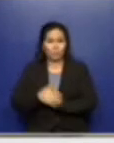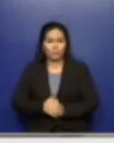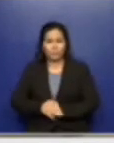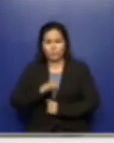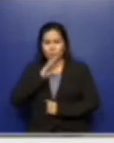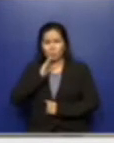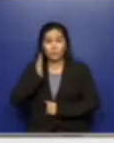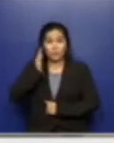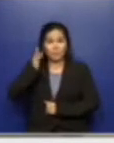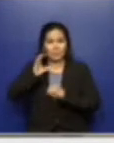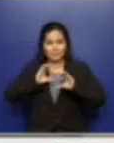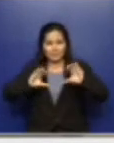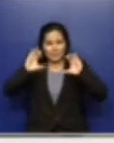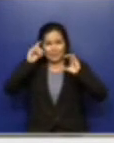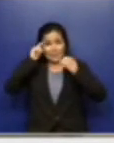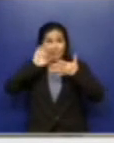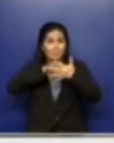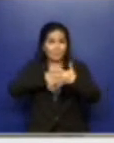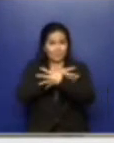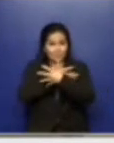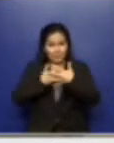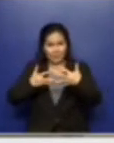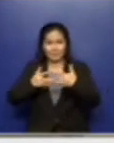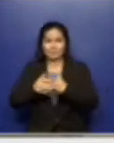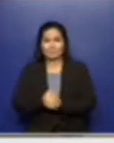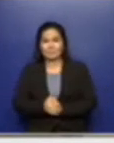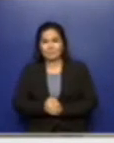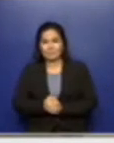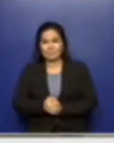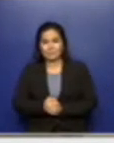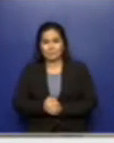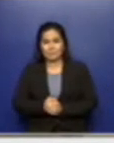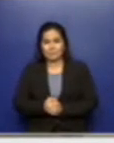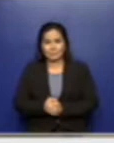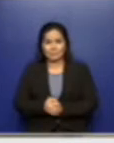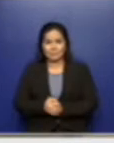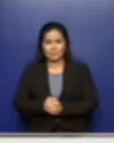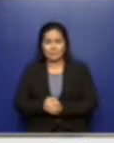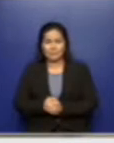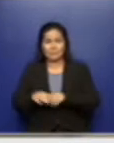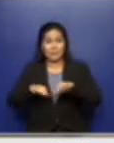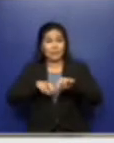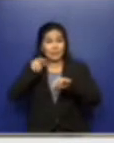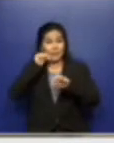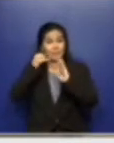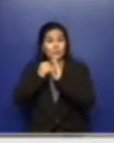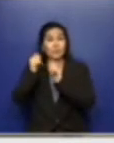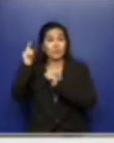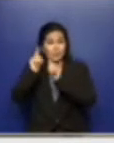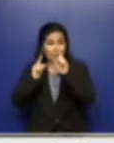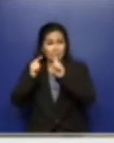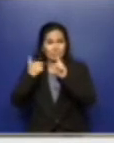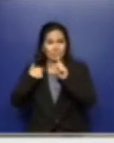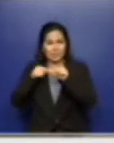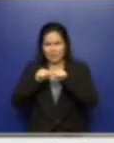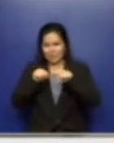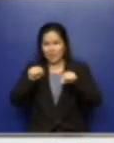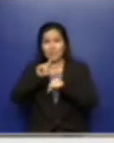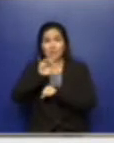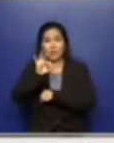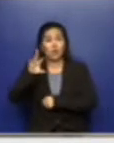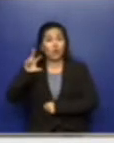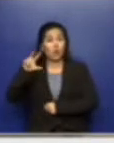าลวางแผนตัวนั้นเขาเรียกว่าแม่น้ำจังหวัดเลยมีอยู่ประมาณ900เมตร